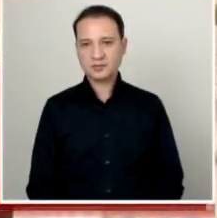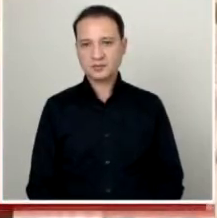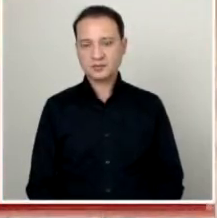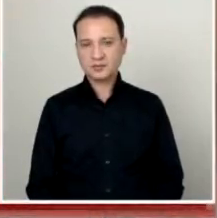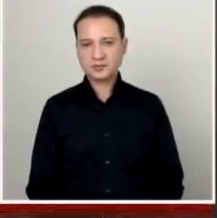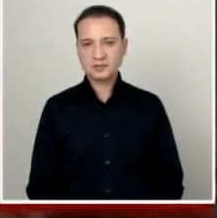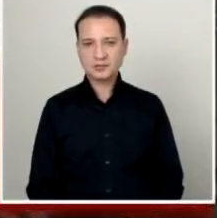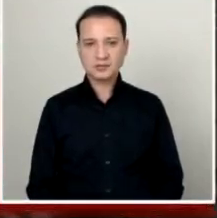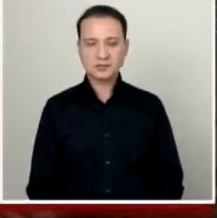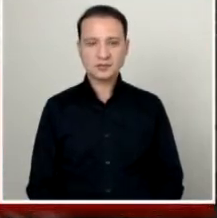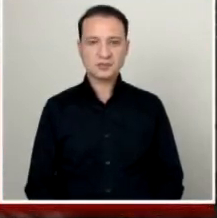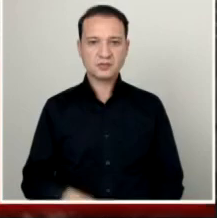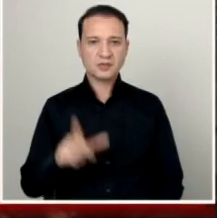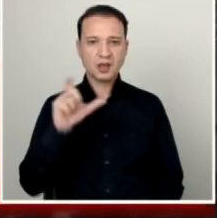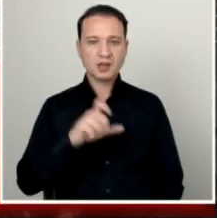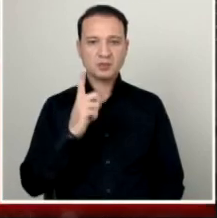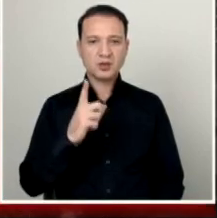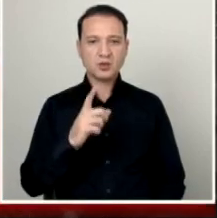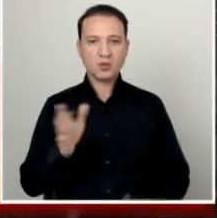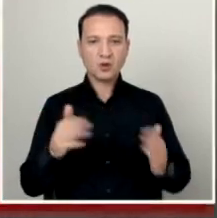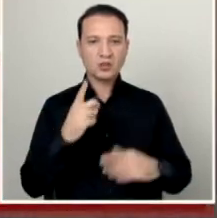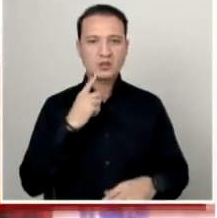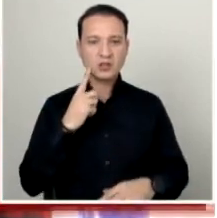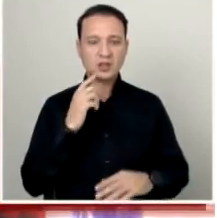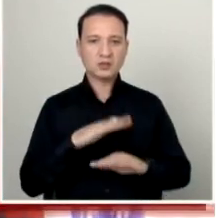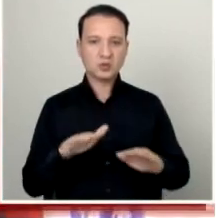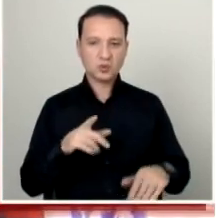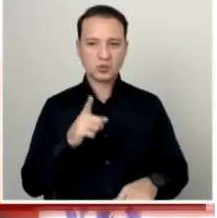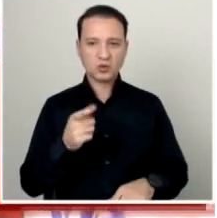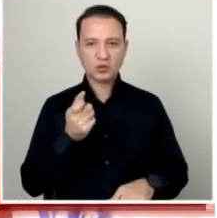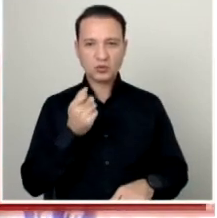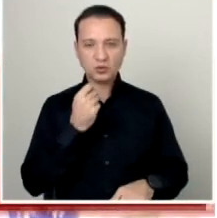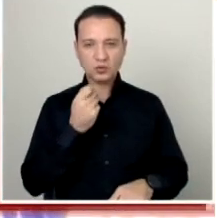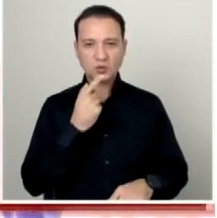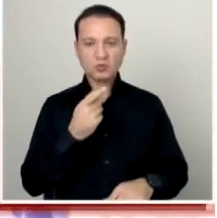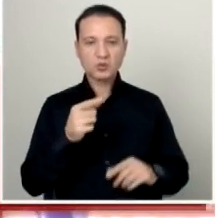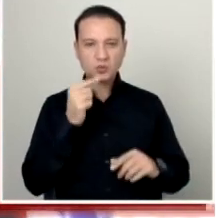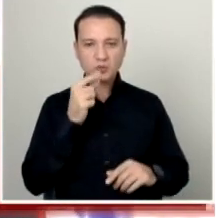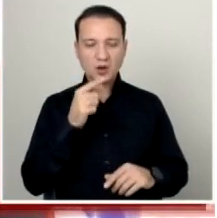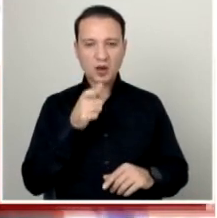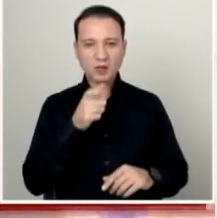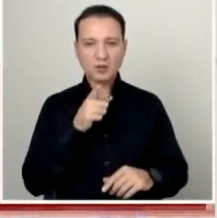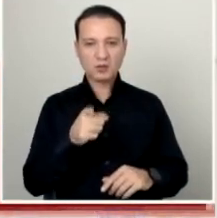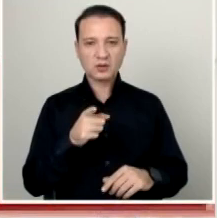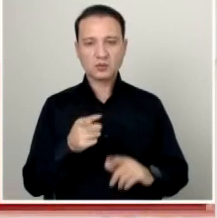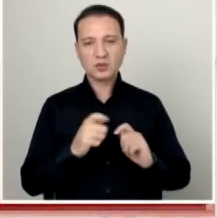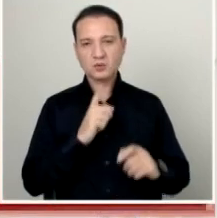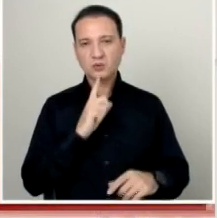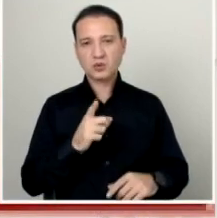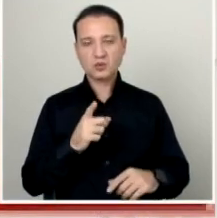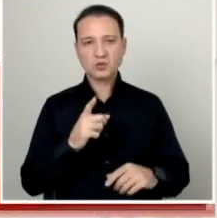Ben kullanmıyorum. Ayda dedim bir koli şeker bitiriyorum. Kuru yemiş, kuru üzüm falan kahvenin onları şey yapıyor.